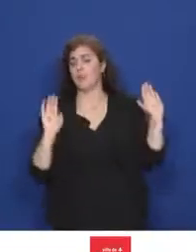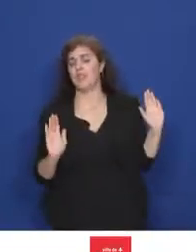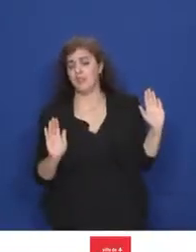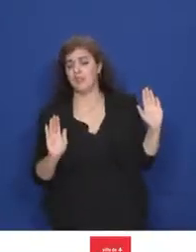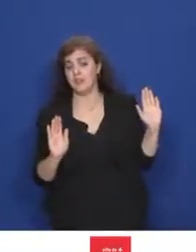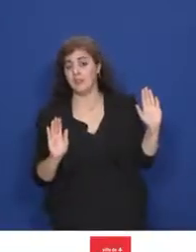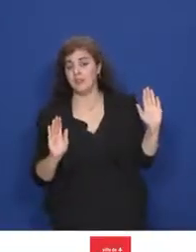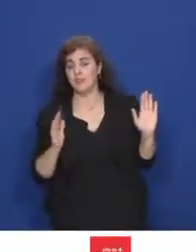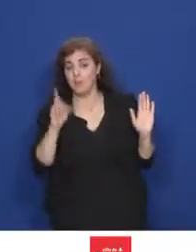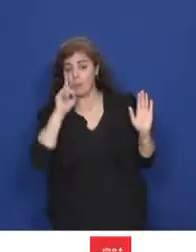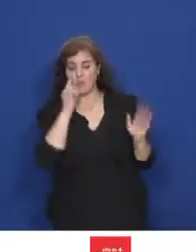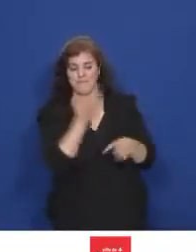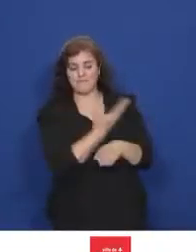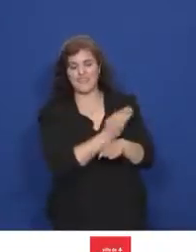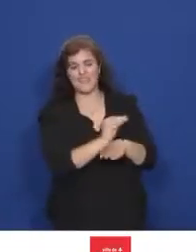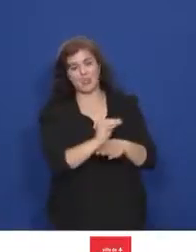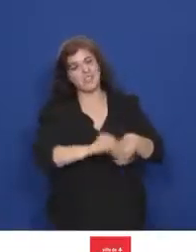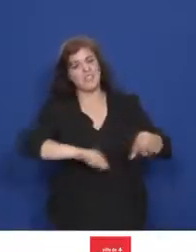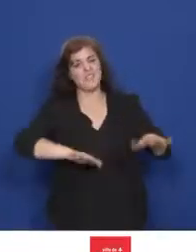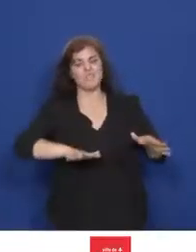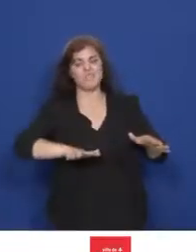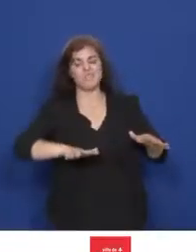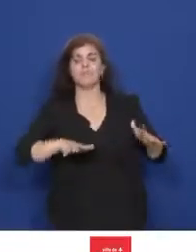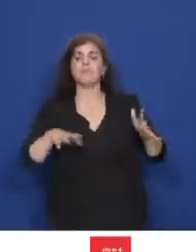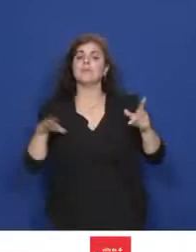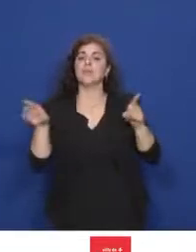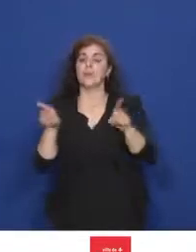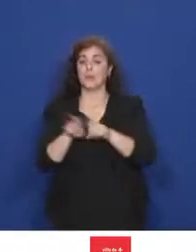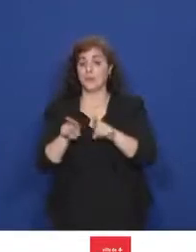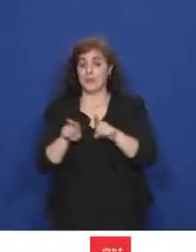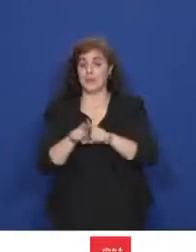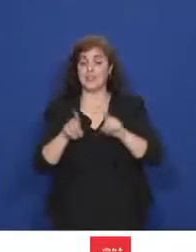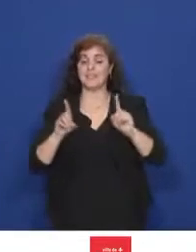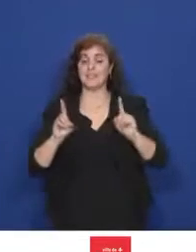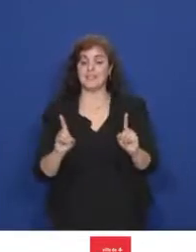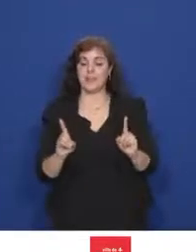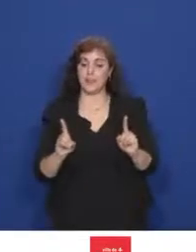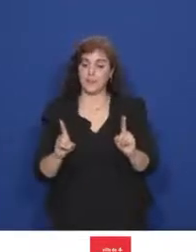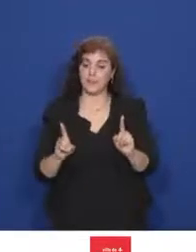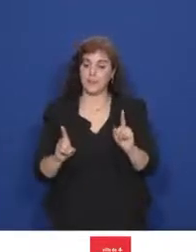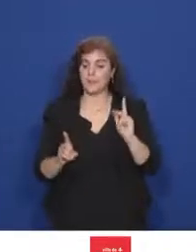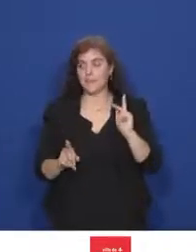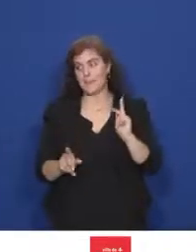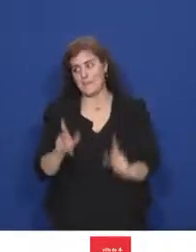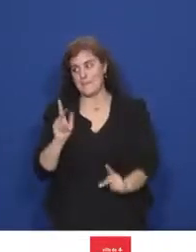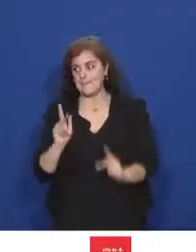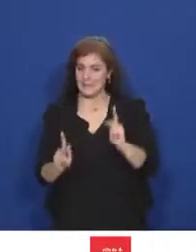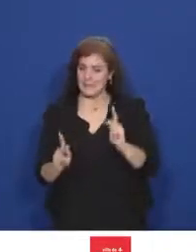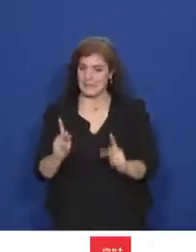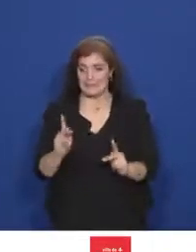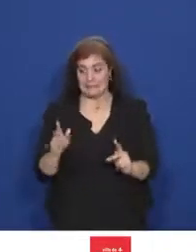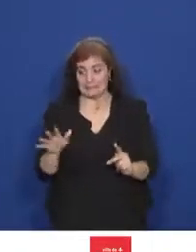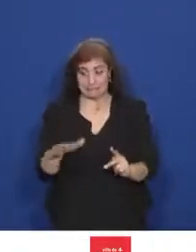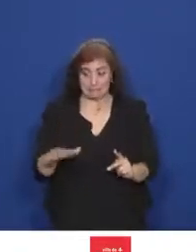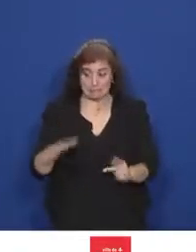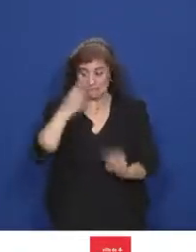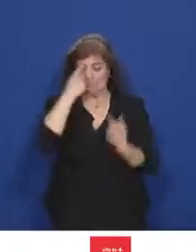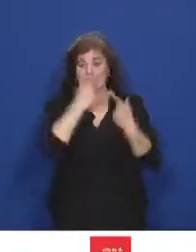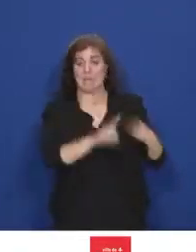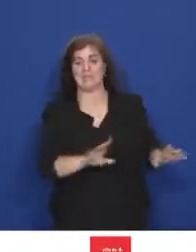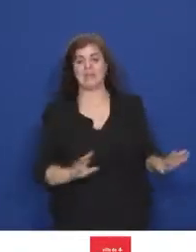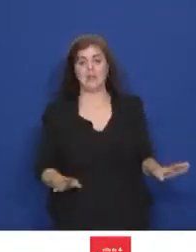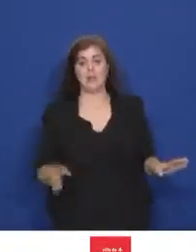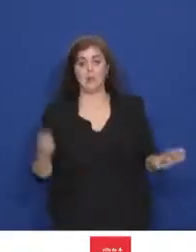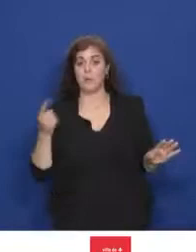question de la sécurité. Et je le dis bien entendu, je ne peux peut-être pas me faire apprécier systématiquement, et je ne généralise surtout